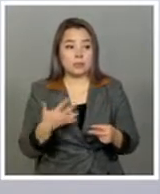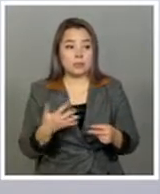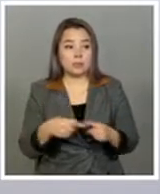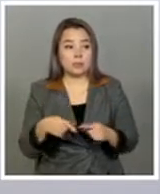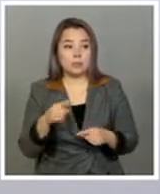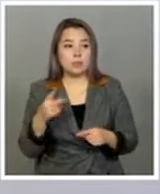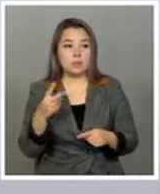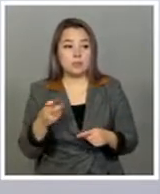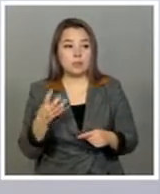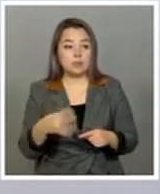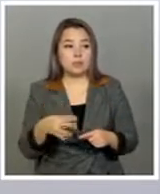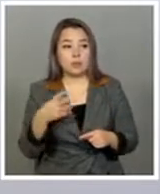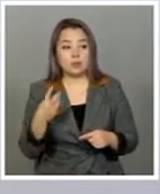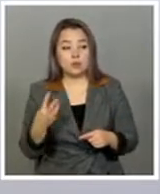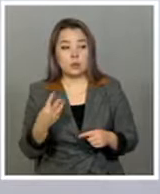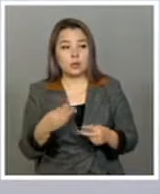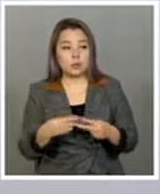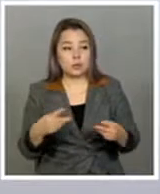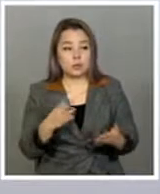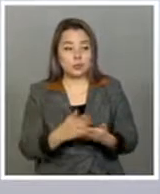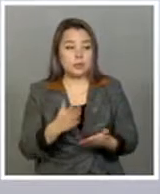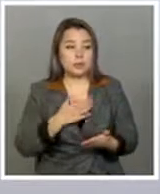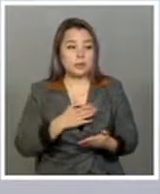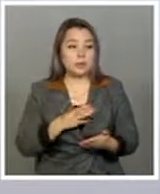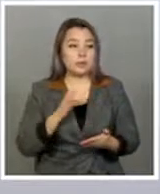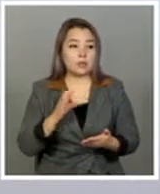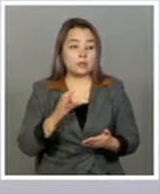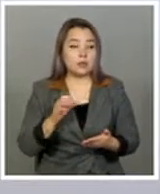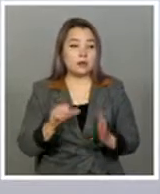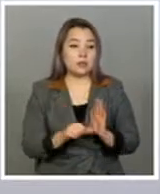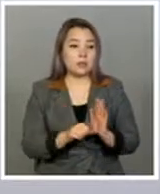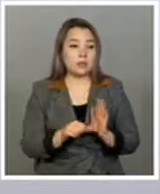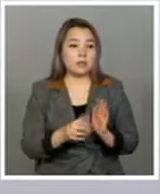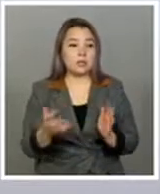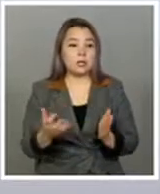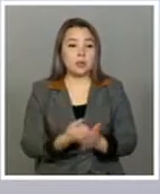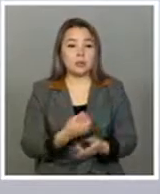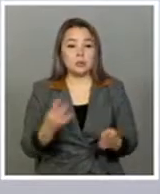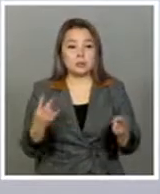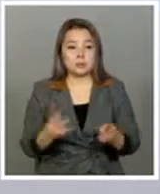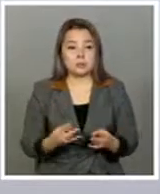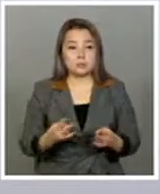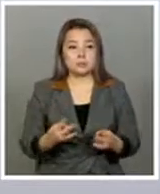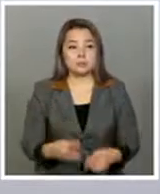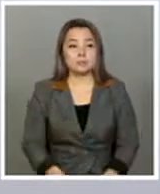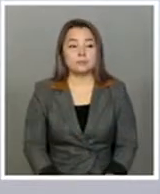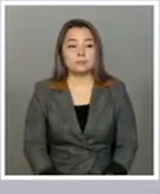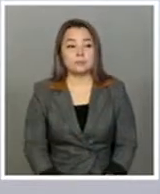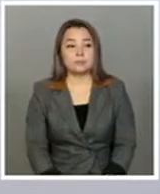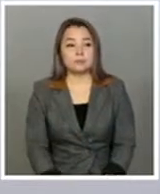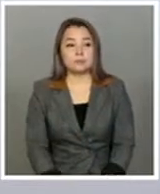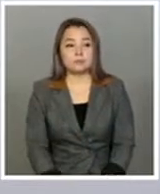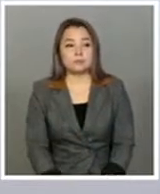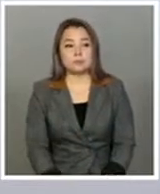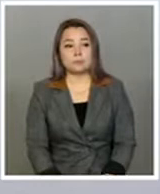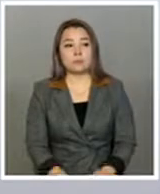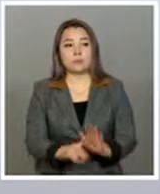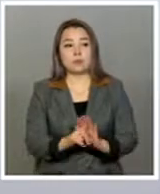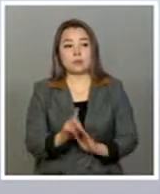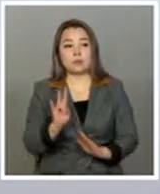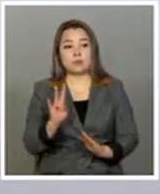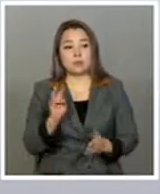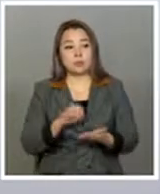түбірастында 243-ке тең. Бізге S6-ны табуымыз керек. Демек, алдыменен